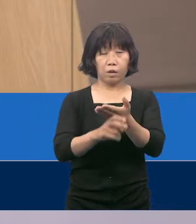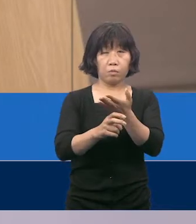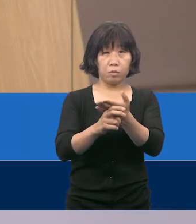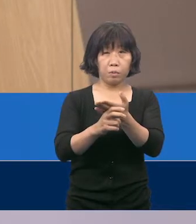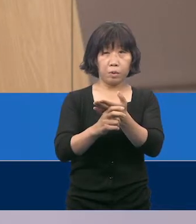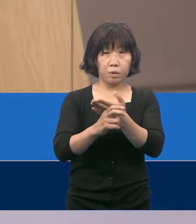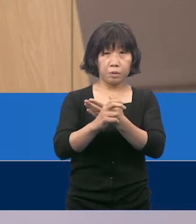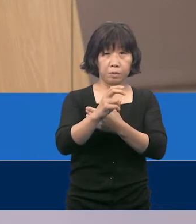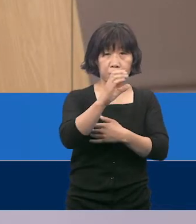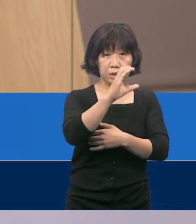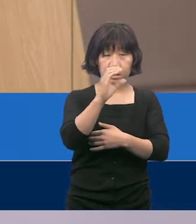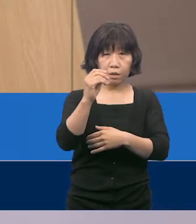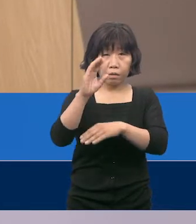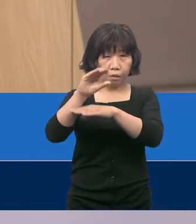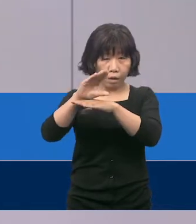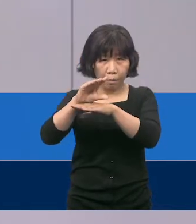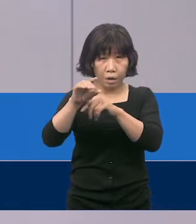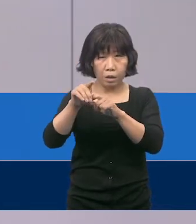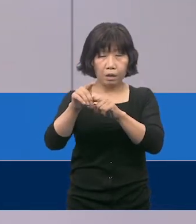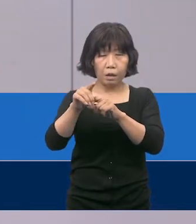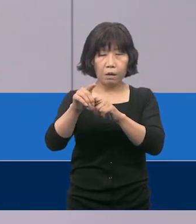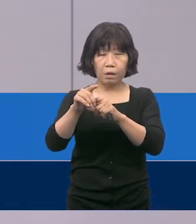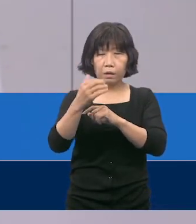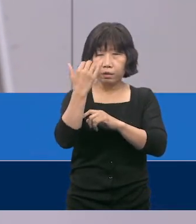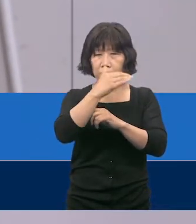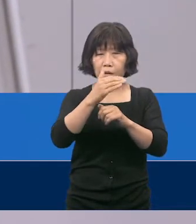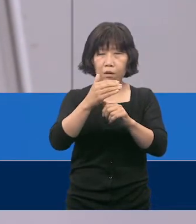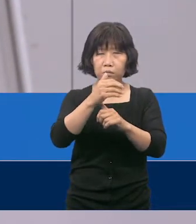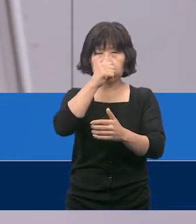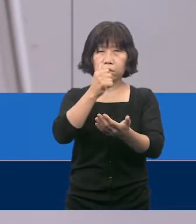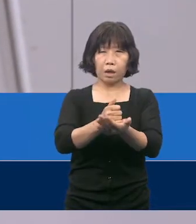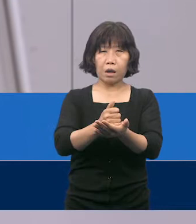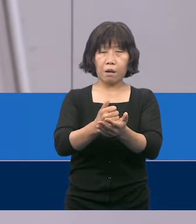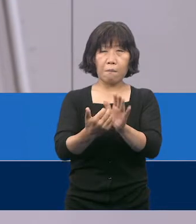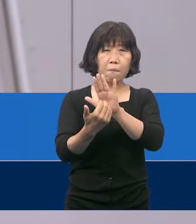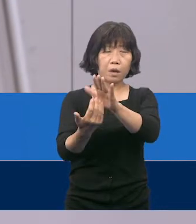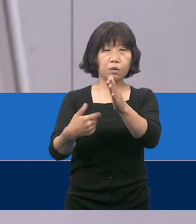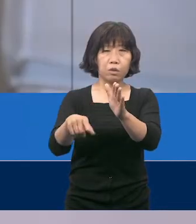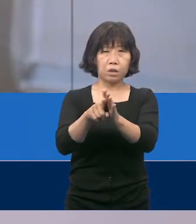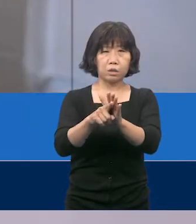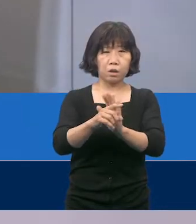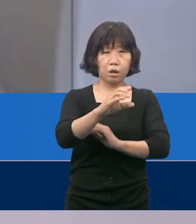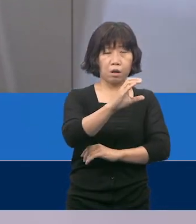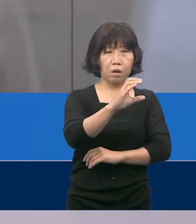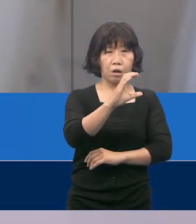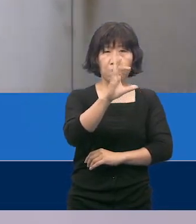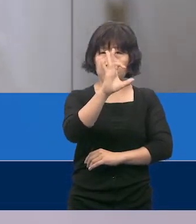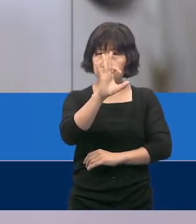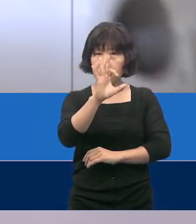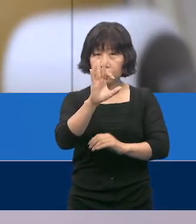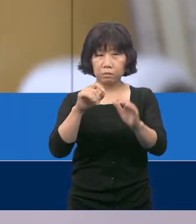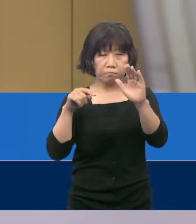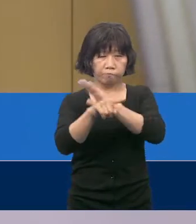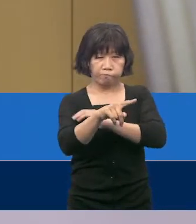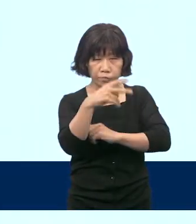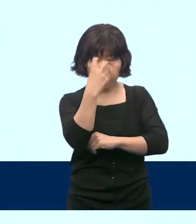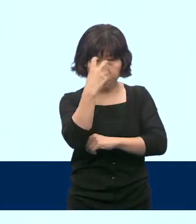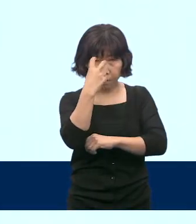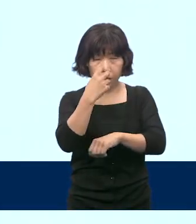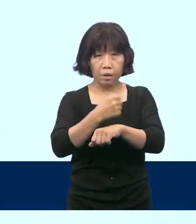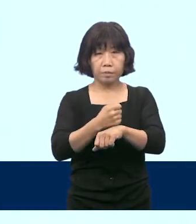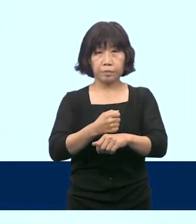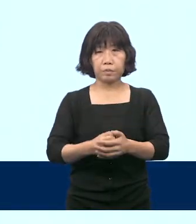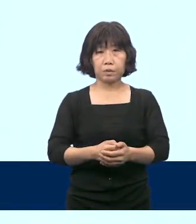불법 차량 카메라 로 인한 디지털 성범죄 예방 위해 관내에 공공시설의 화장실을 불시 점검 합니다